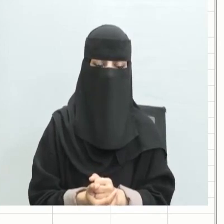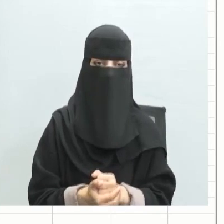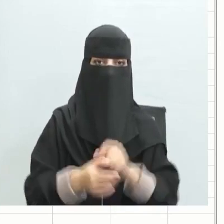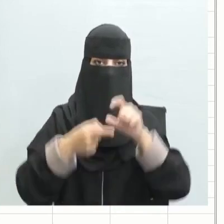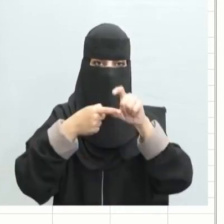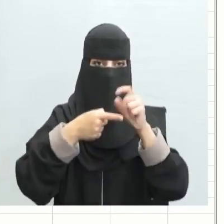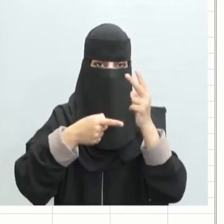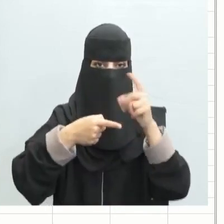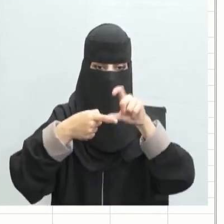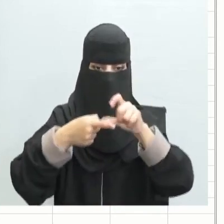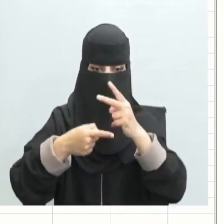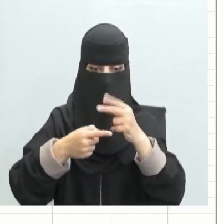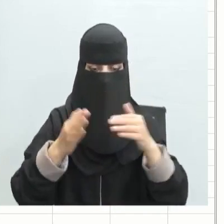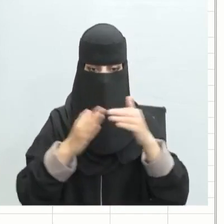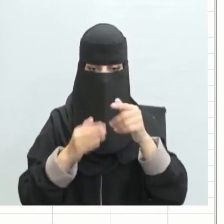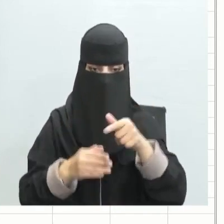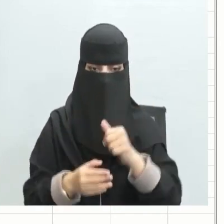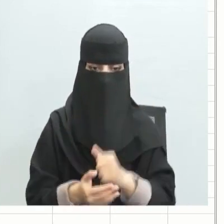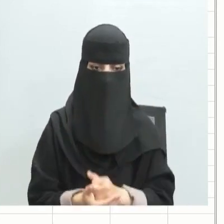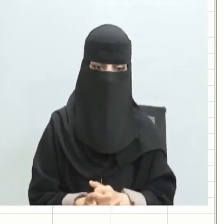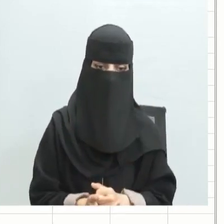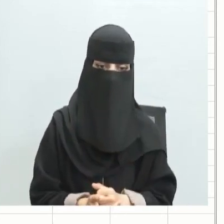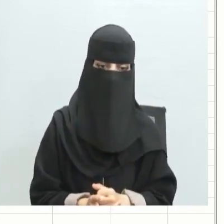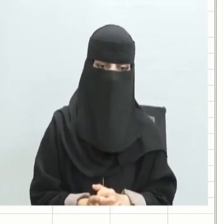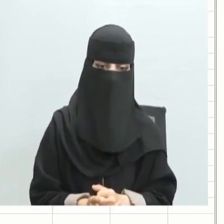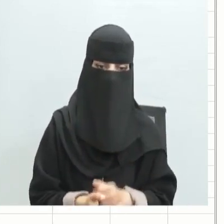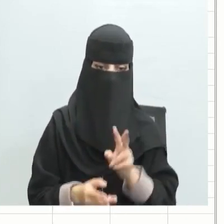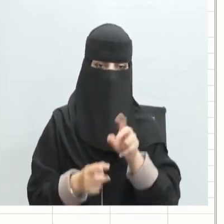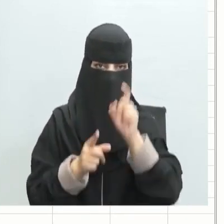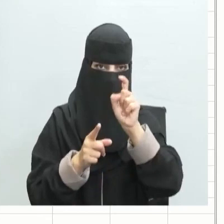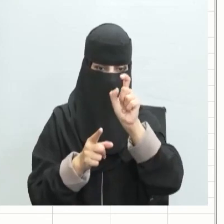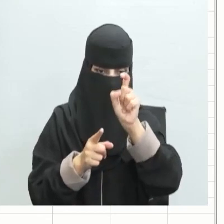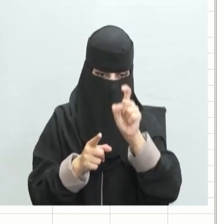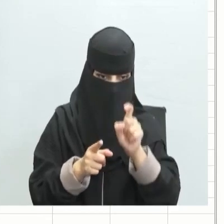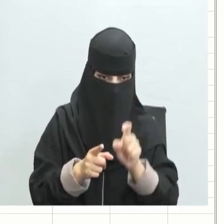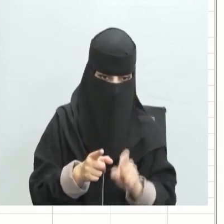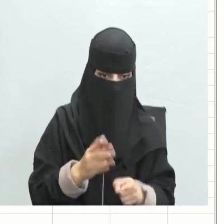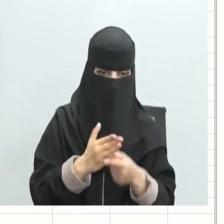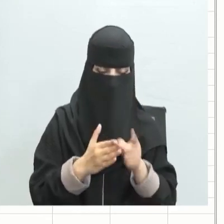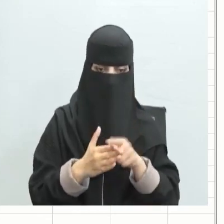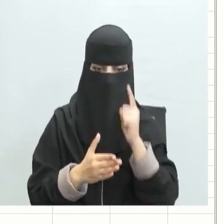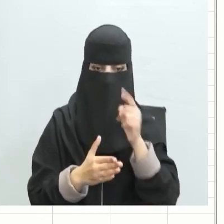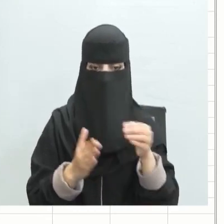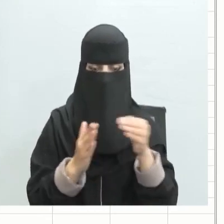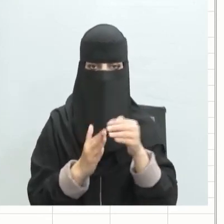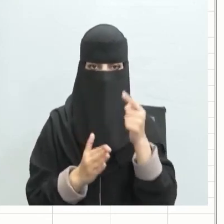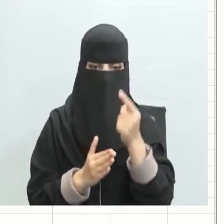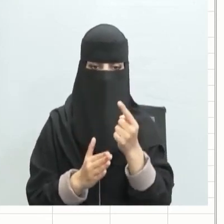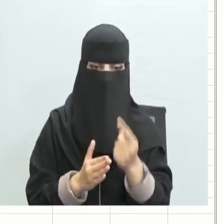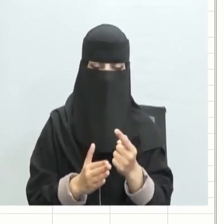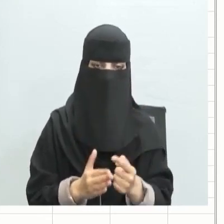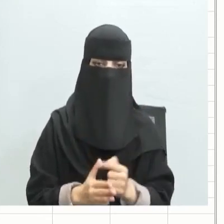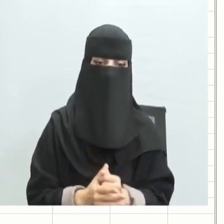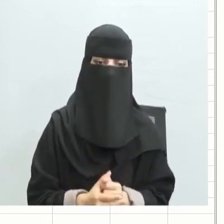اين على ا بنفس الشكل بقول اب اسحب التنسيق هذا وبالتالي لاحظ انه دائما يعطيني